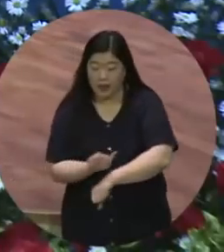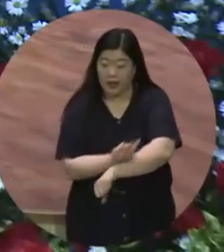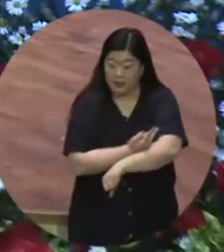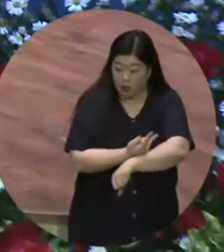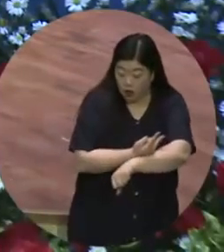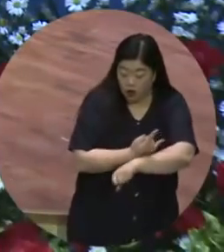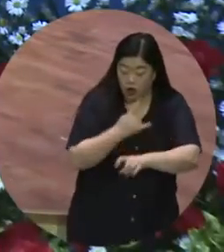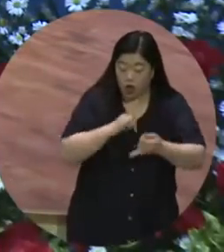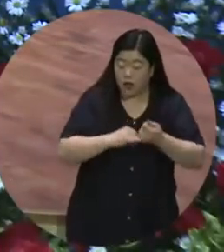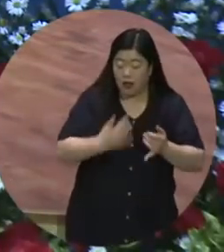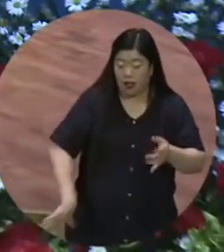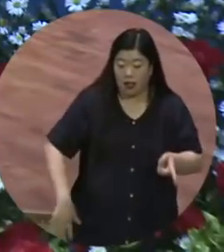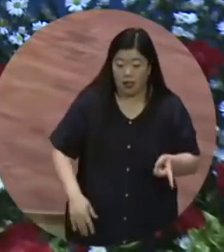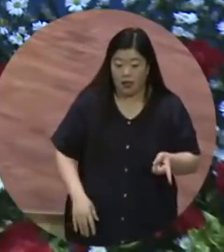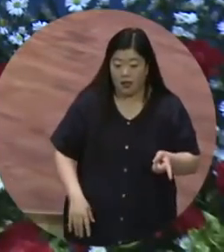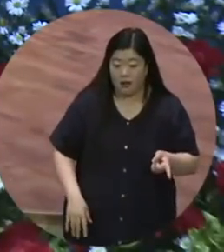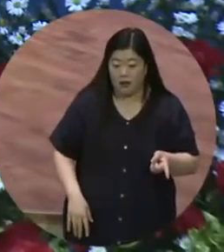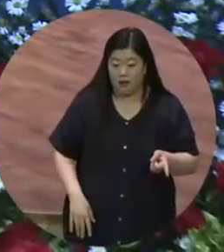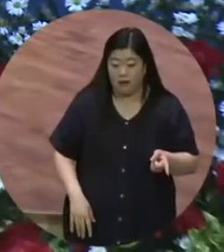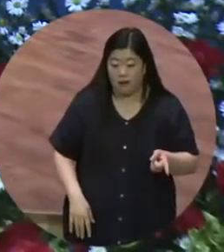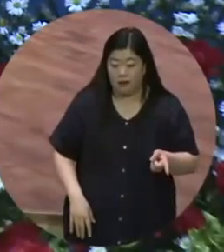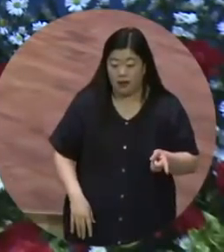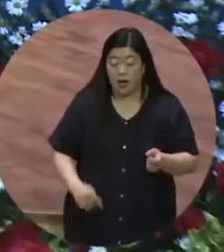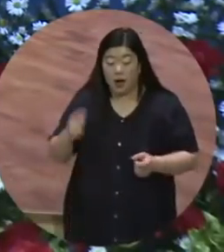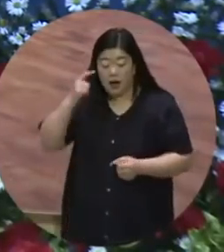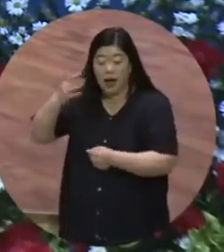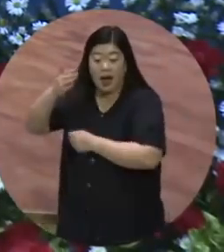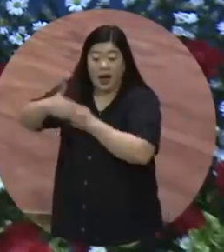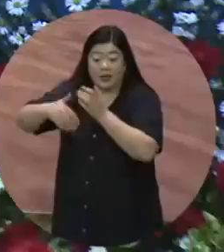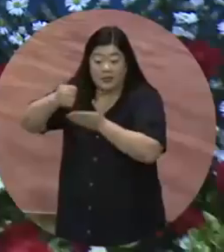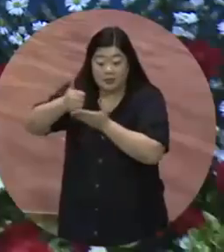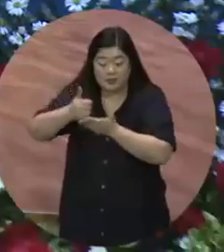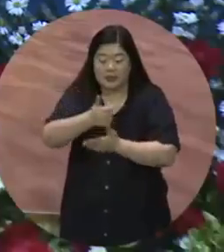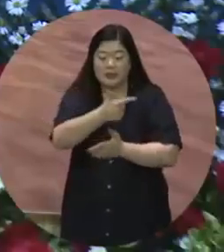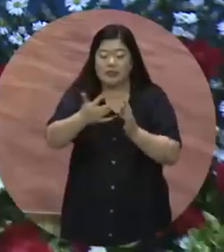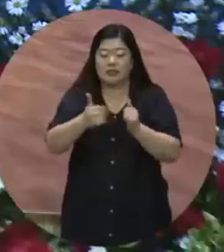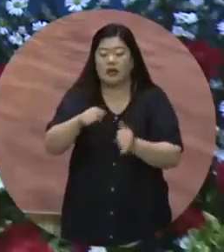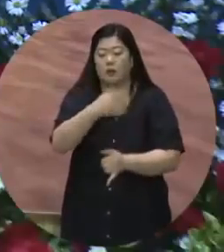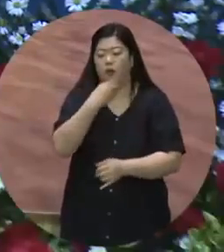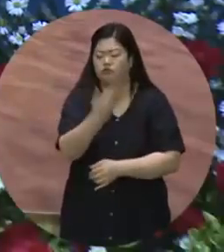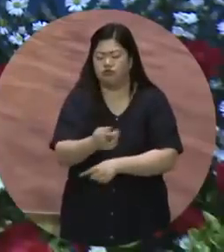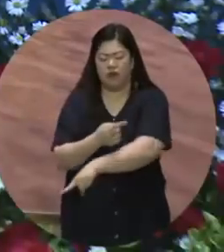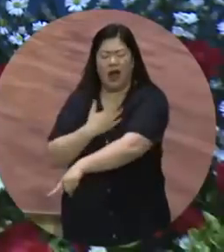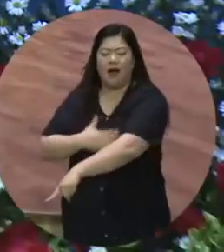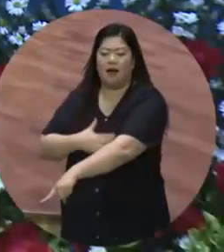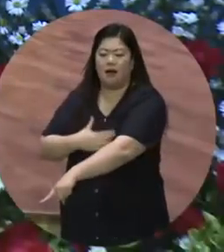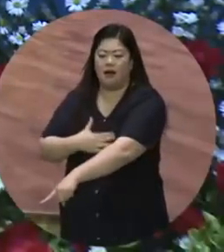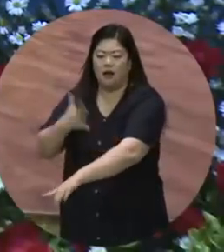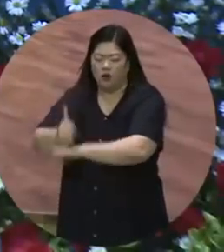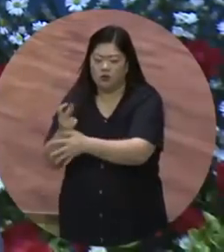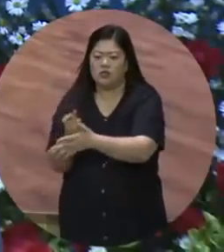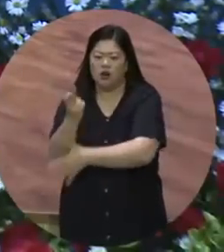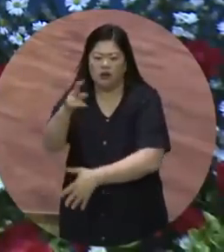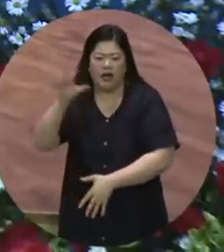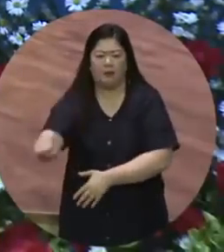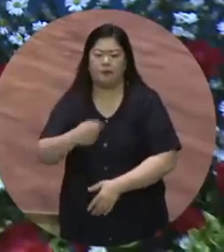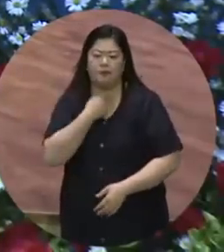세상 관심, 언약 없는 사람은 돈에 관심이 많고, 물질에 관심, 눈에 보이는 관심이 많아.